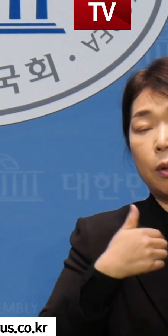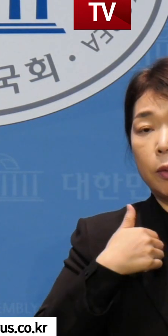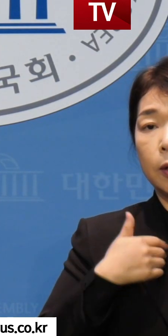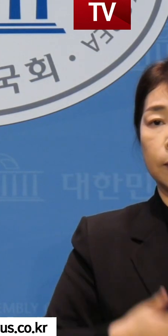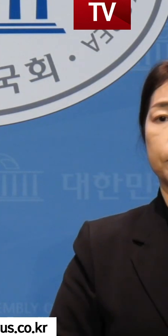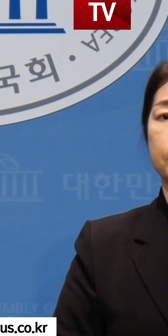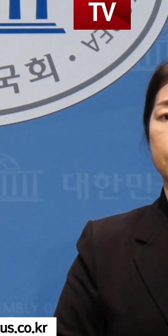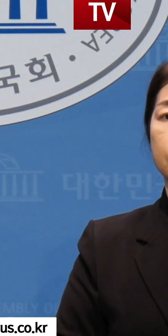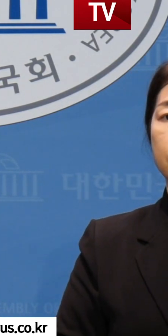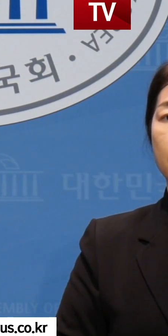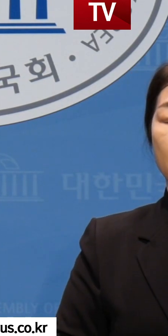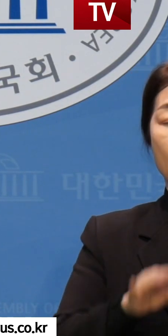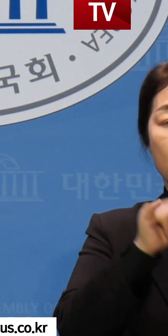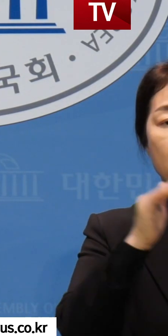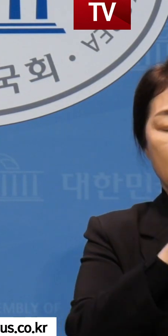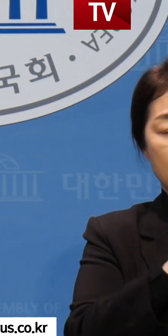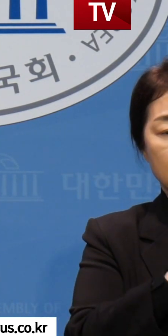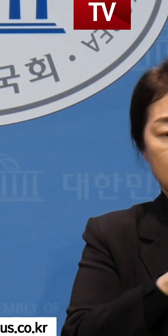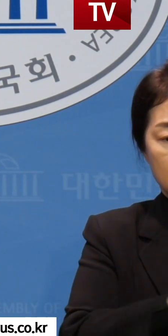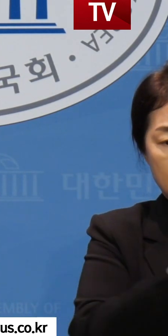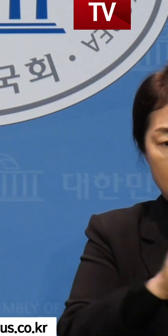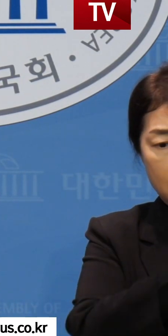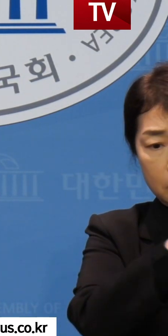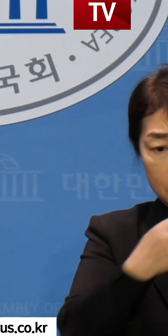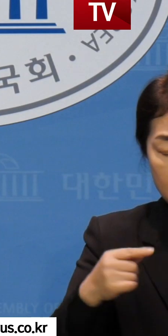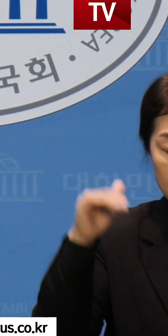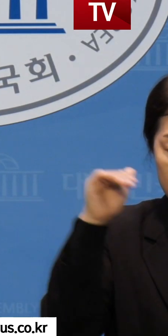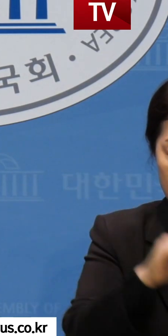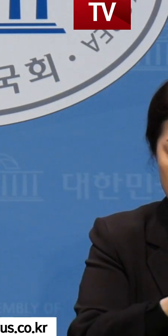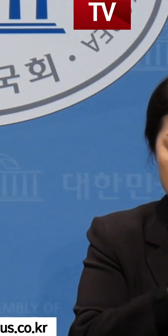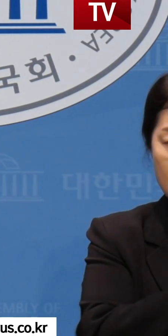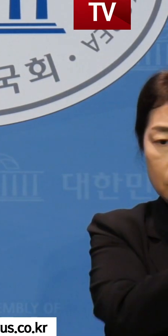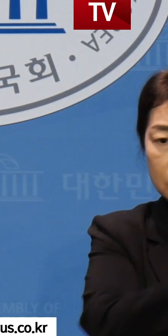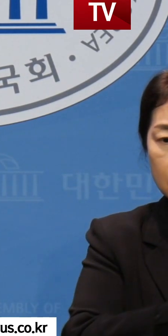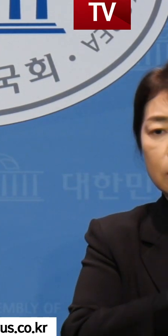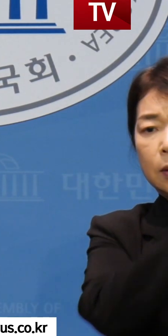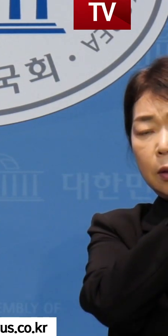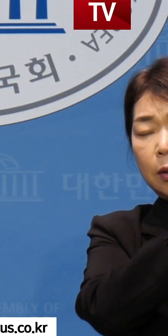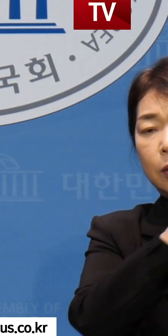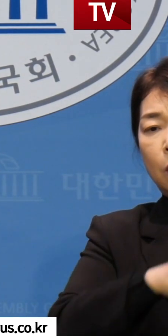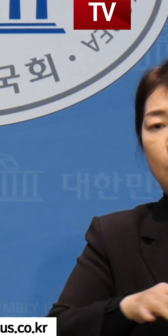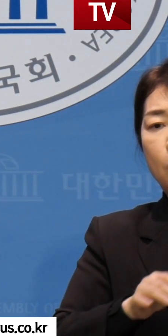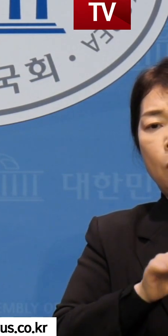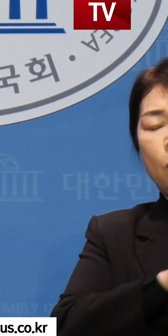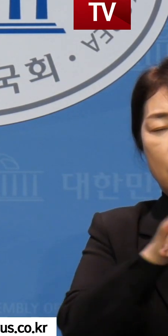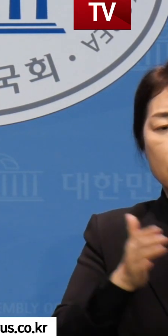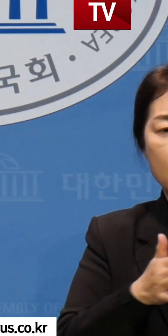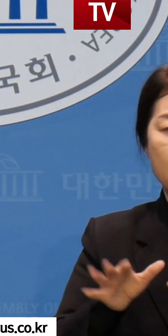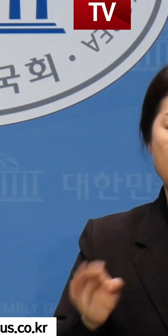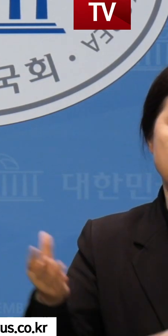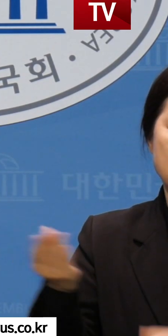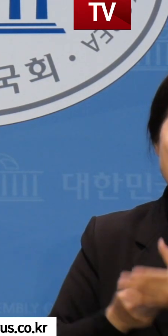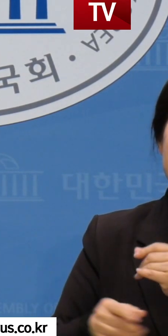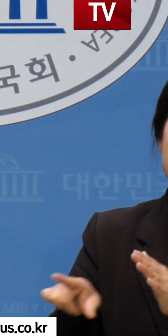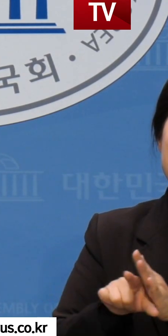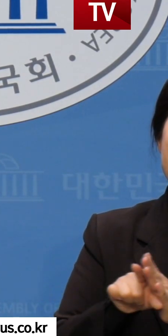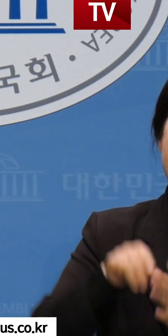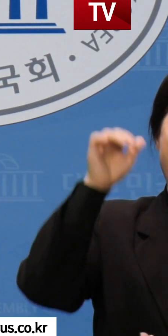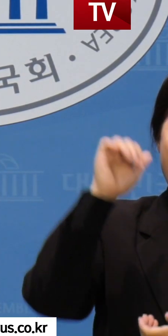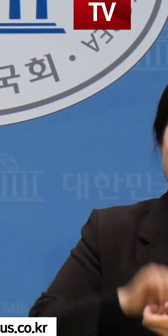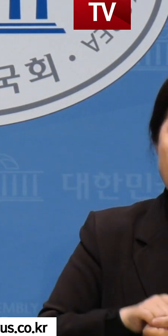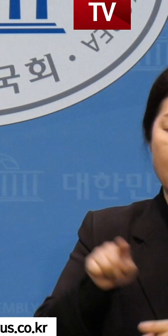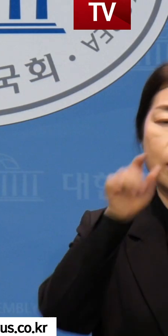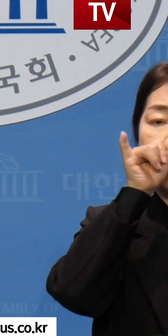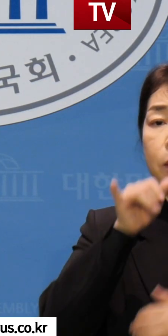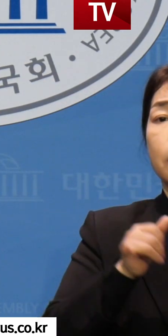동시에 부동산 시장 하락 및 대출 이자 급등, 코로나19 부채 등으로 신용 상태 한계에